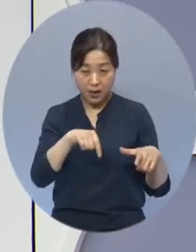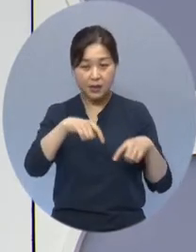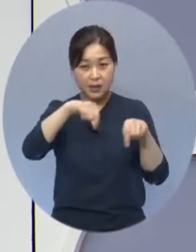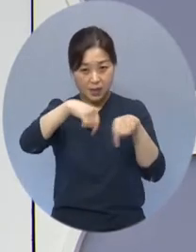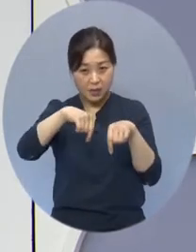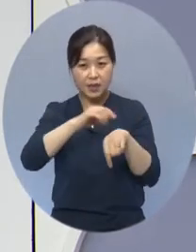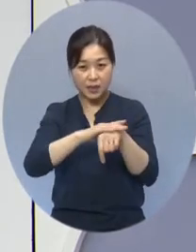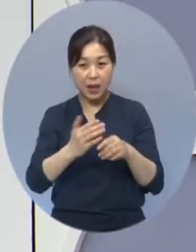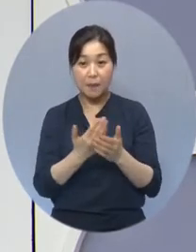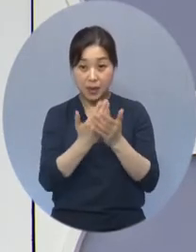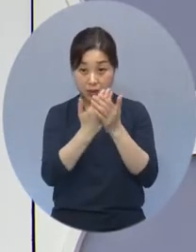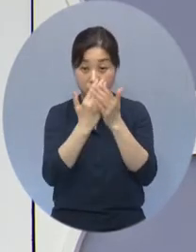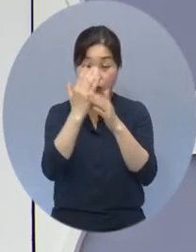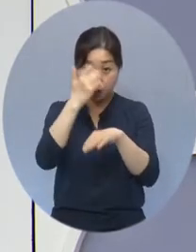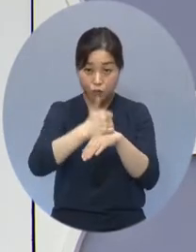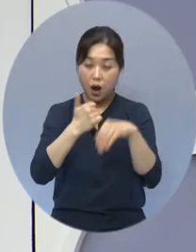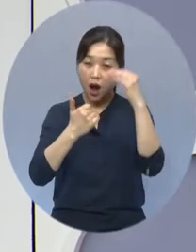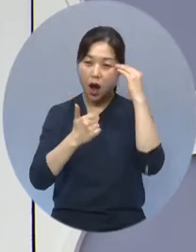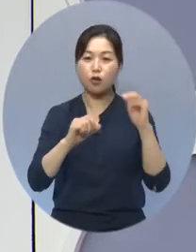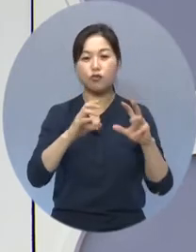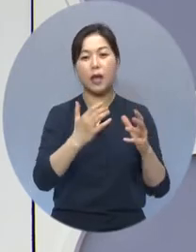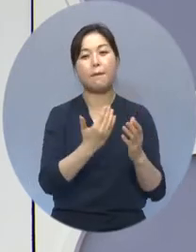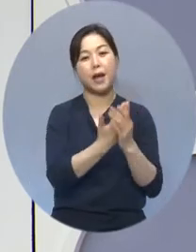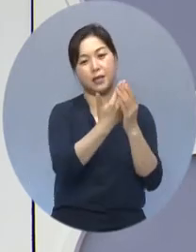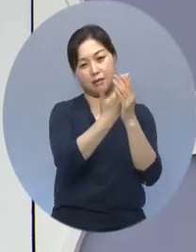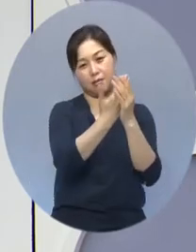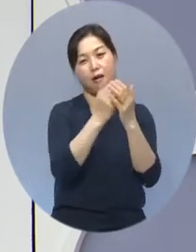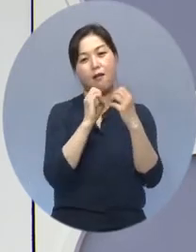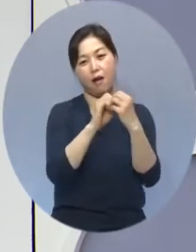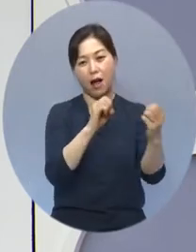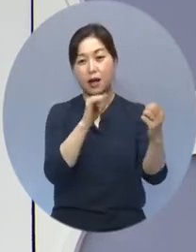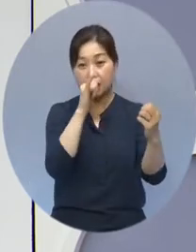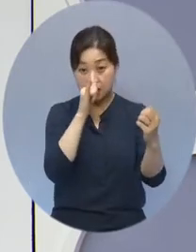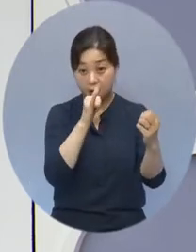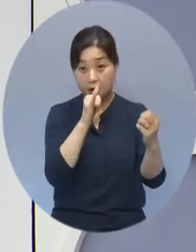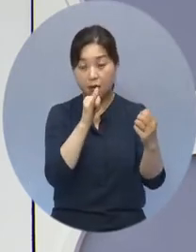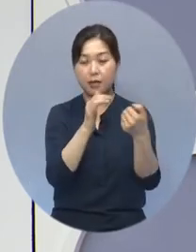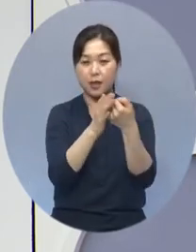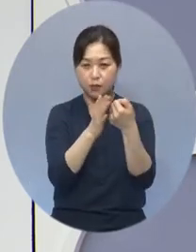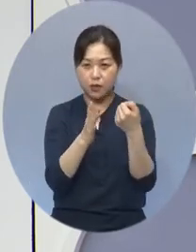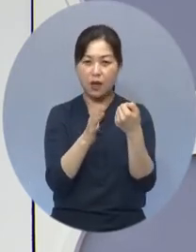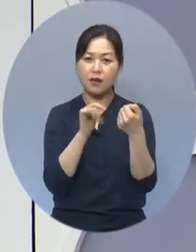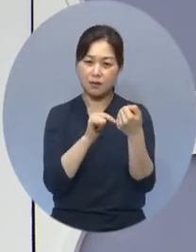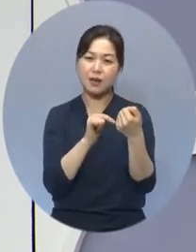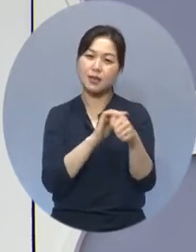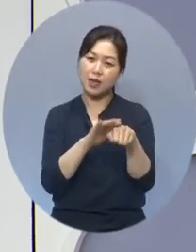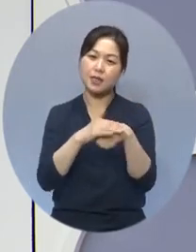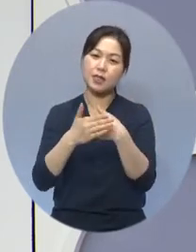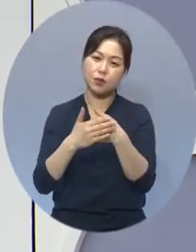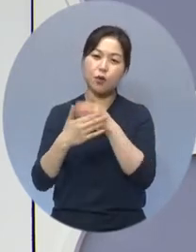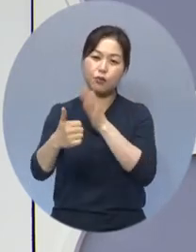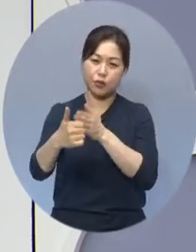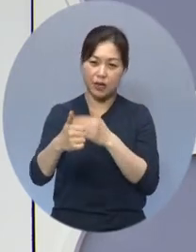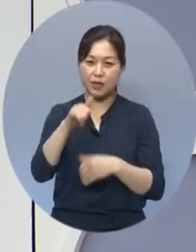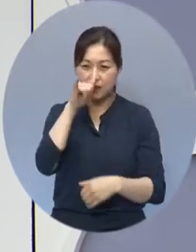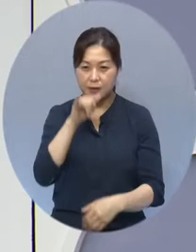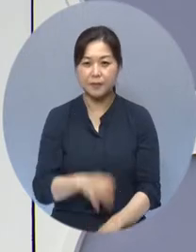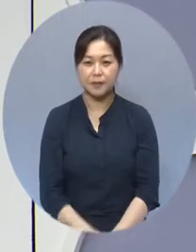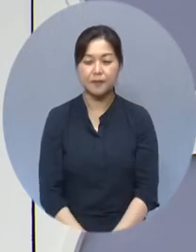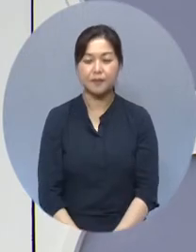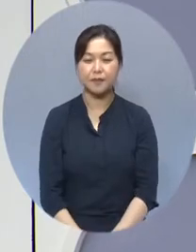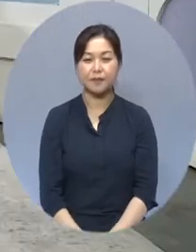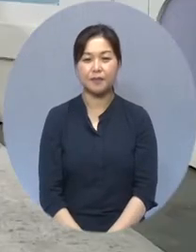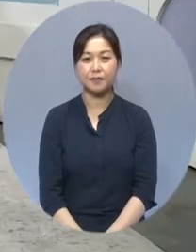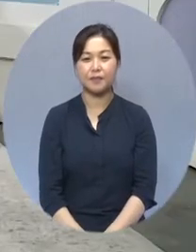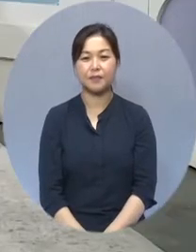우리 대한민국을 발전시키는데 훨씬 더 시너지가 되기 때문에 그런 방향으로 해줬으면 좋겠다 하는 희망사항을 말씀을 드립니다.